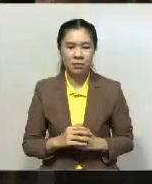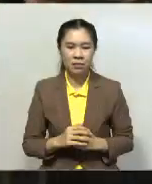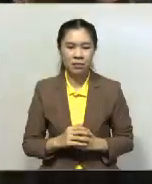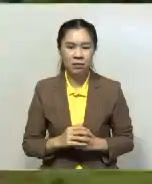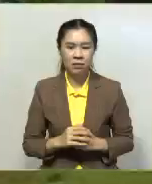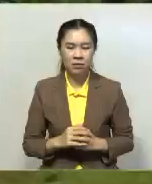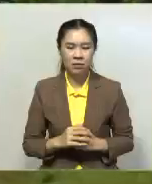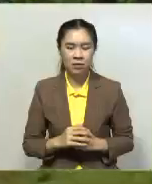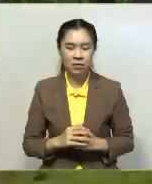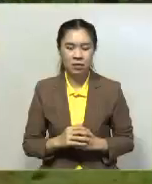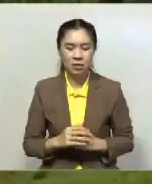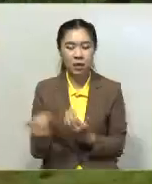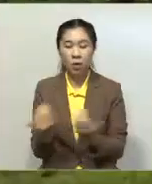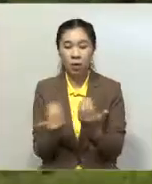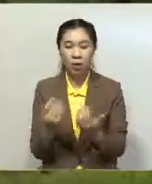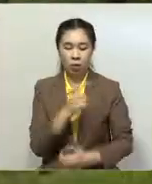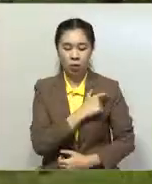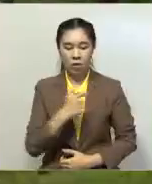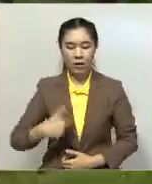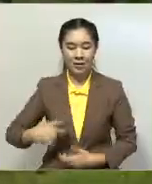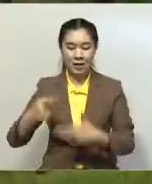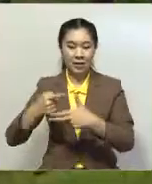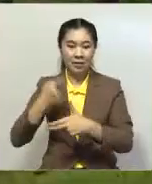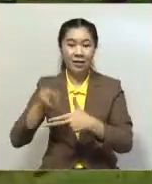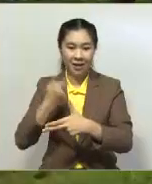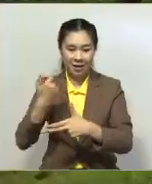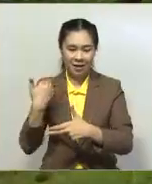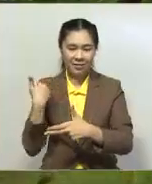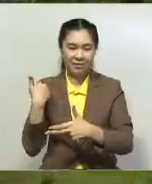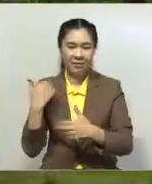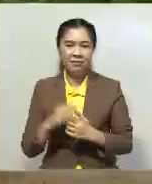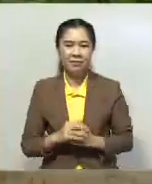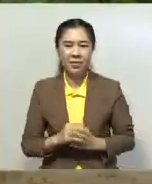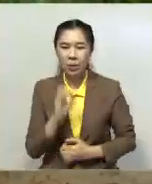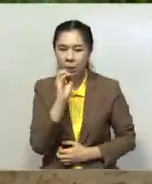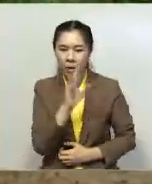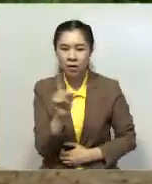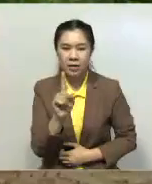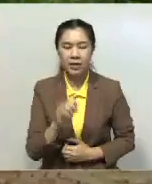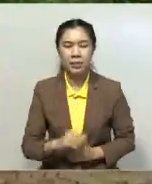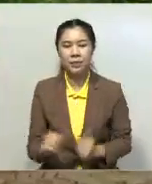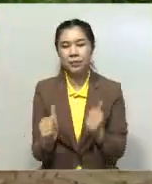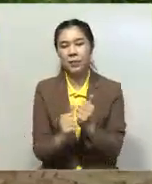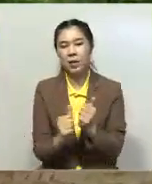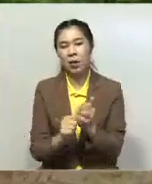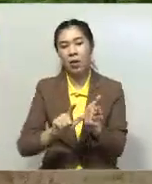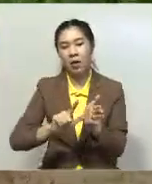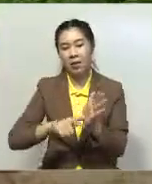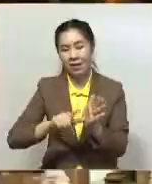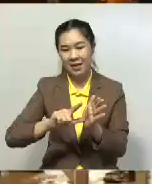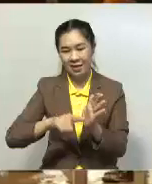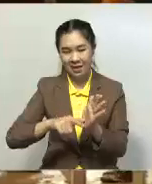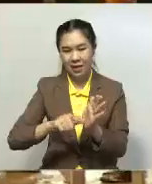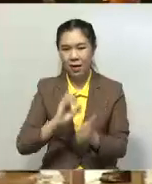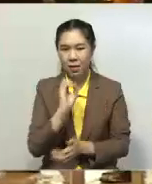ณ์วลัยลักษณ์อัครราชกุมารีโปรดให้นายวัลลบยุติธรรมดำรงค่ะรองเลขาธิการราชวิทยาลัยจุ